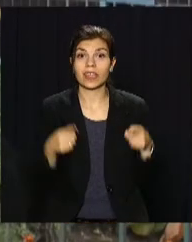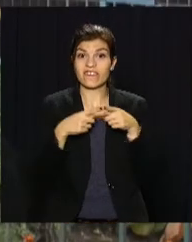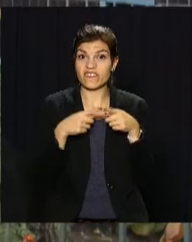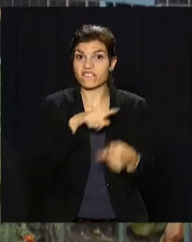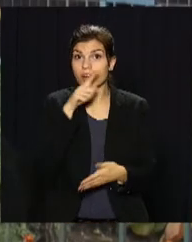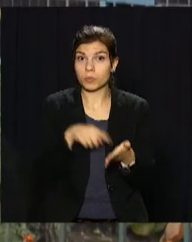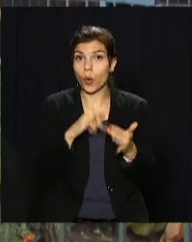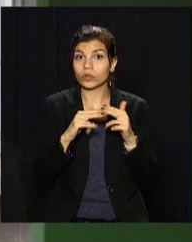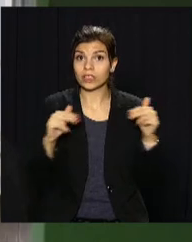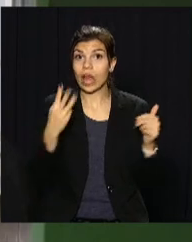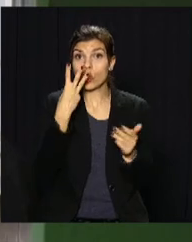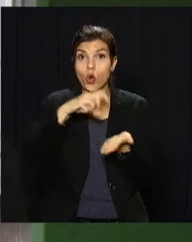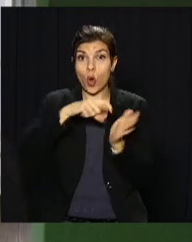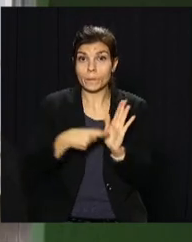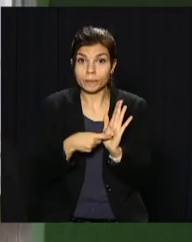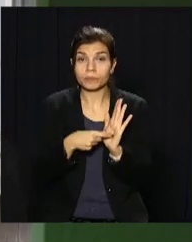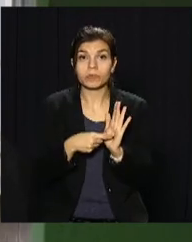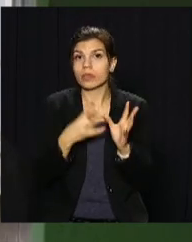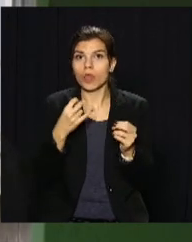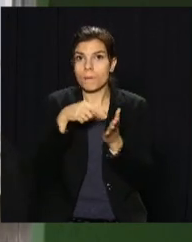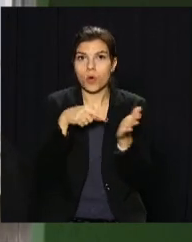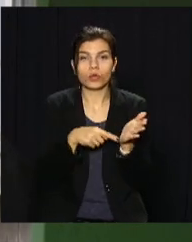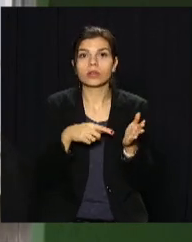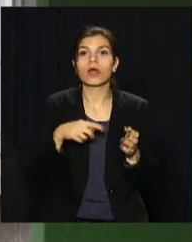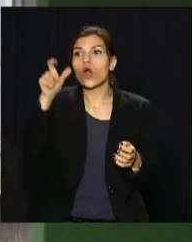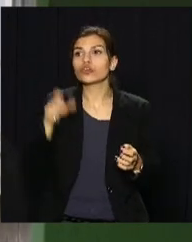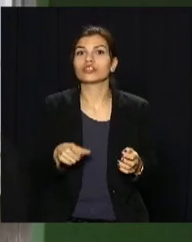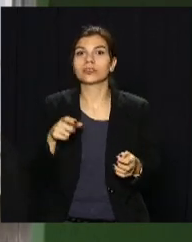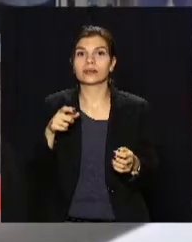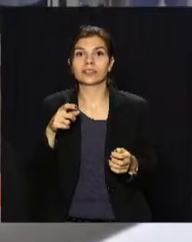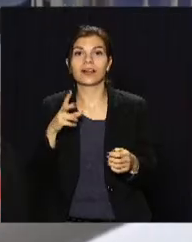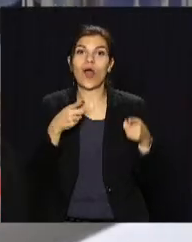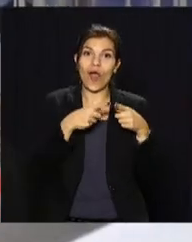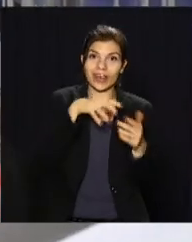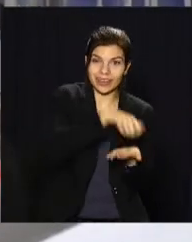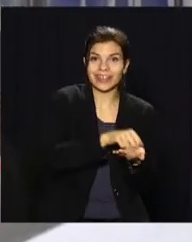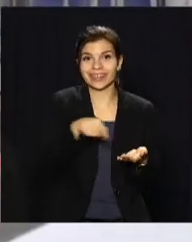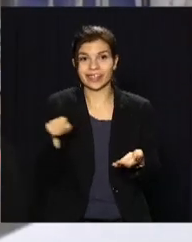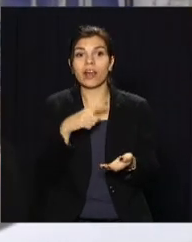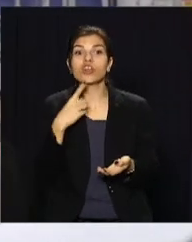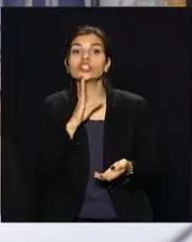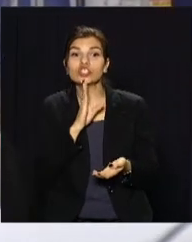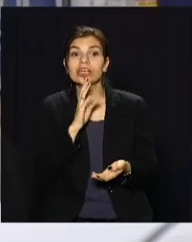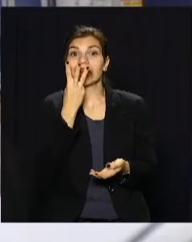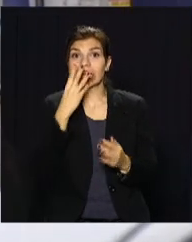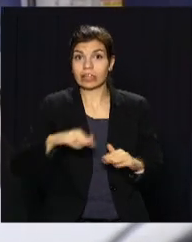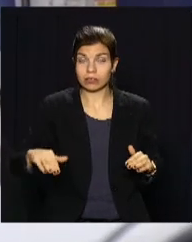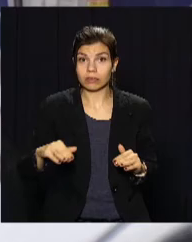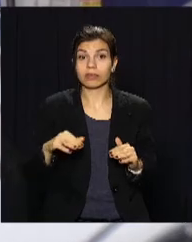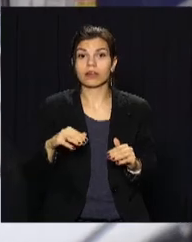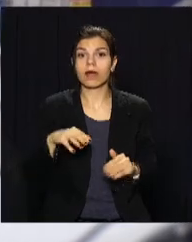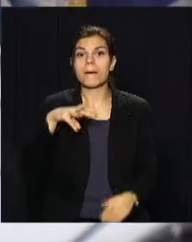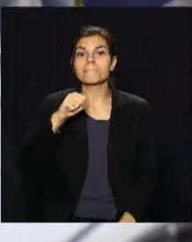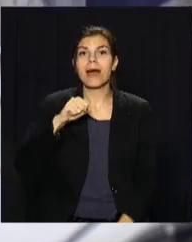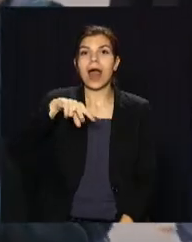Квартирне питання. У Дніпрі трикімнатну квартиру не поділили орендодавці та винаймачі. Антон каже, разом з жінкою та трьома дітьми на